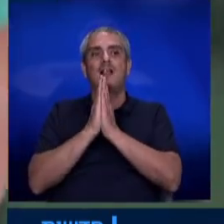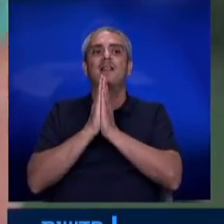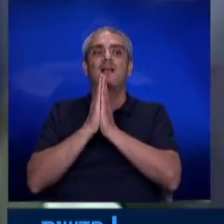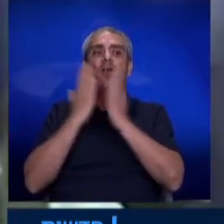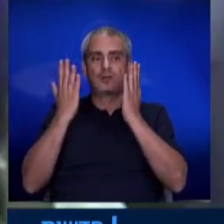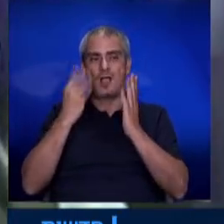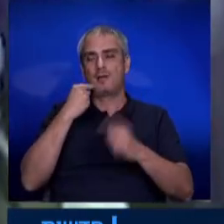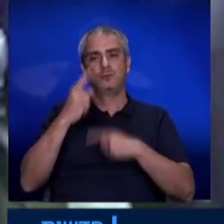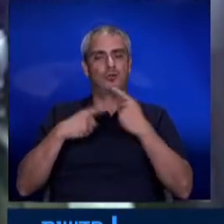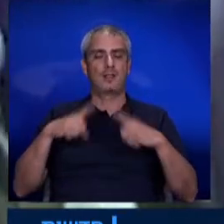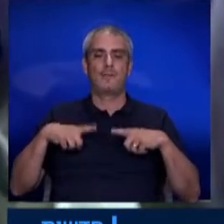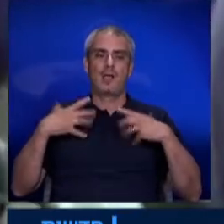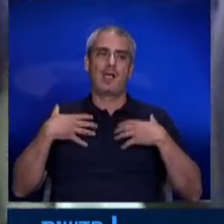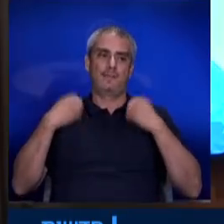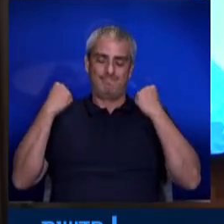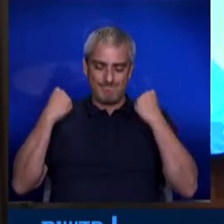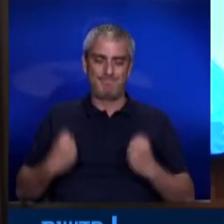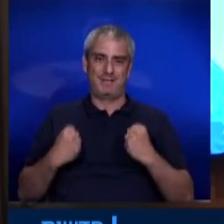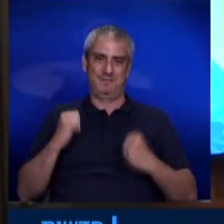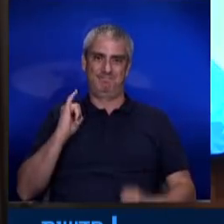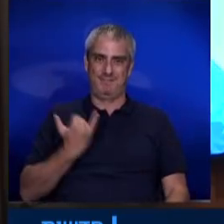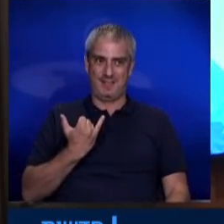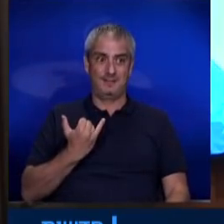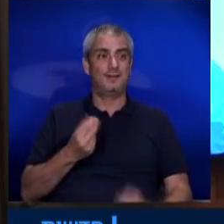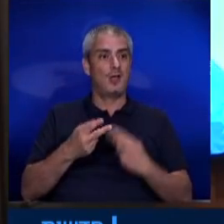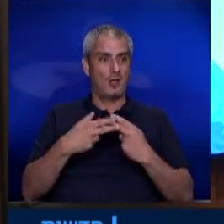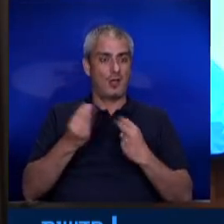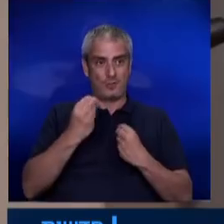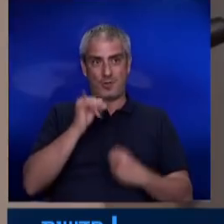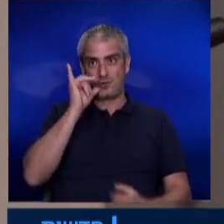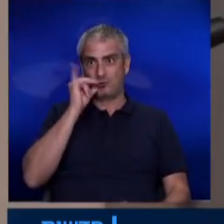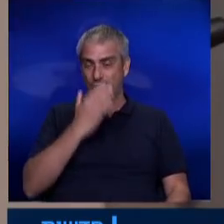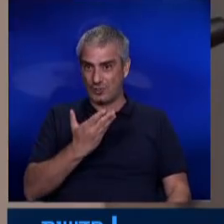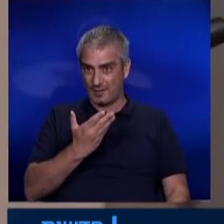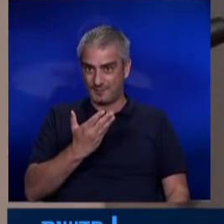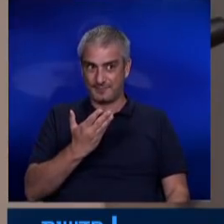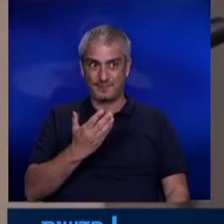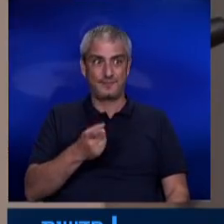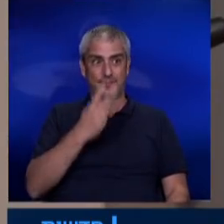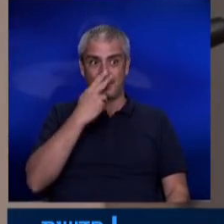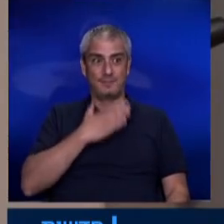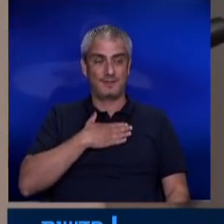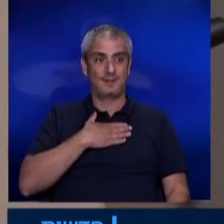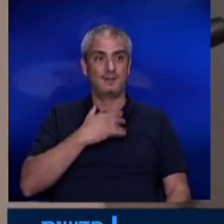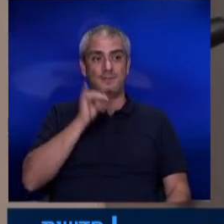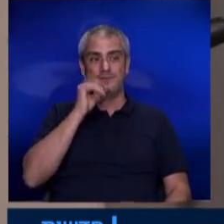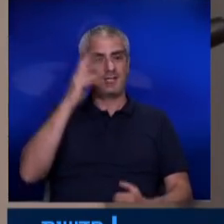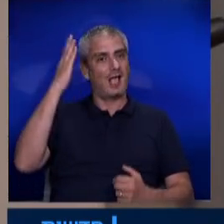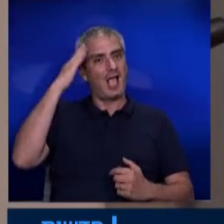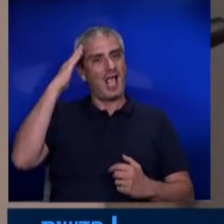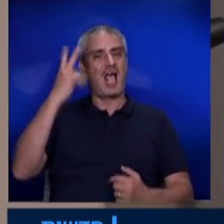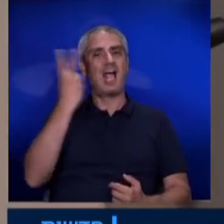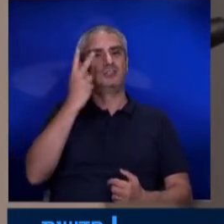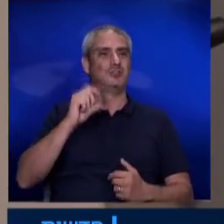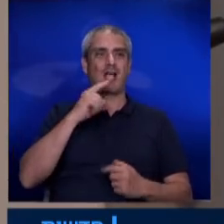שנים רבות של חיים בריאים. עוד מעט ראש השנה, ומבחינתי מבצע ראשי השנה, ראשי